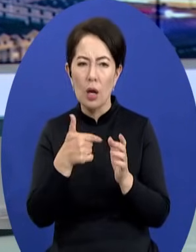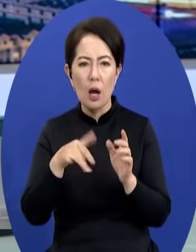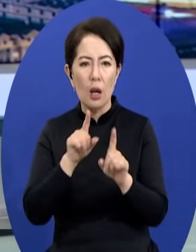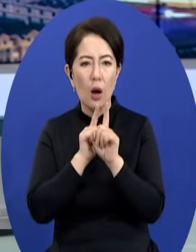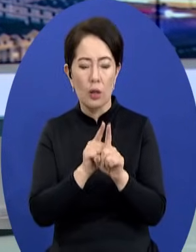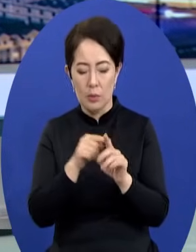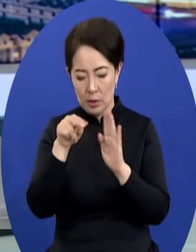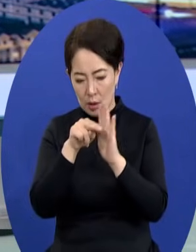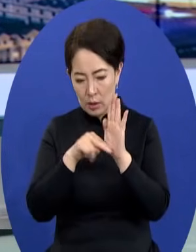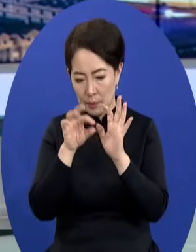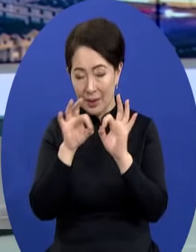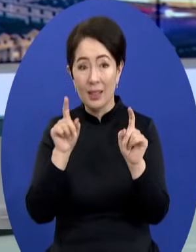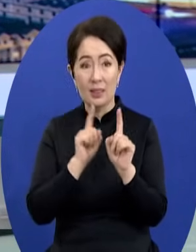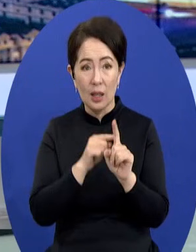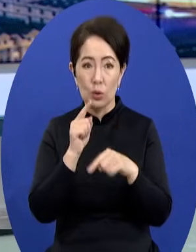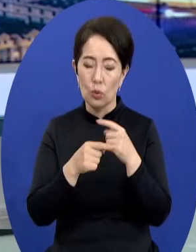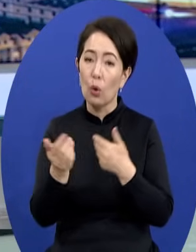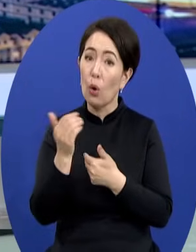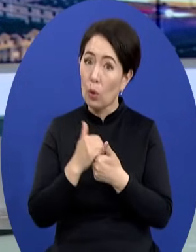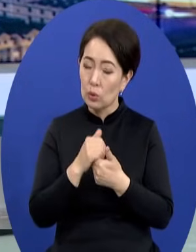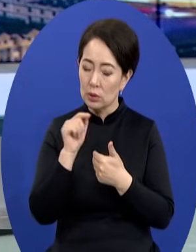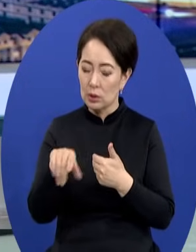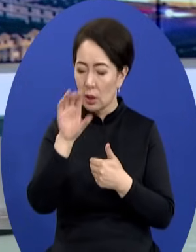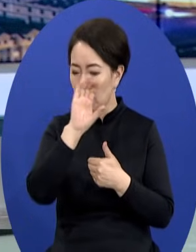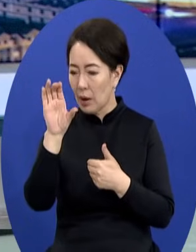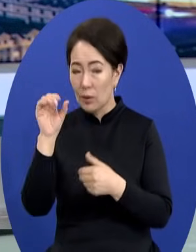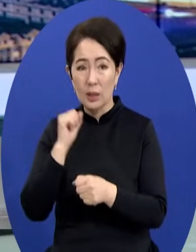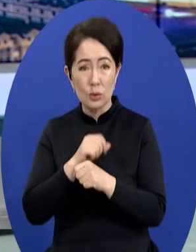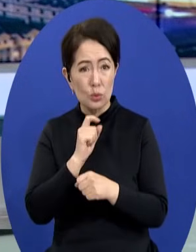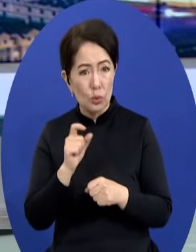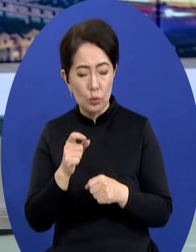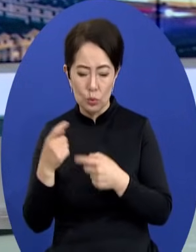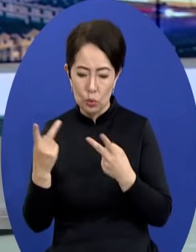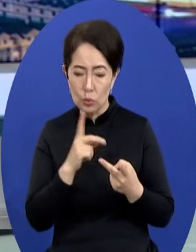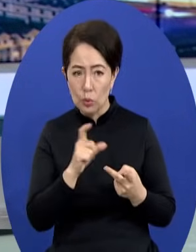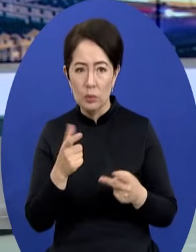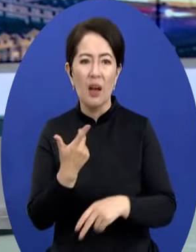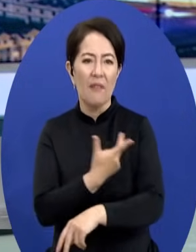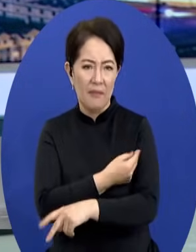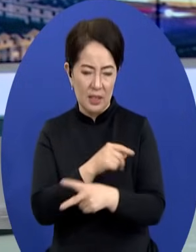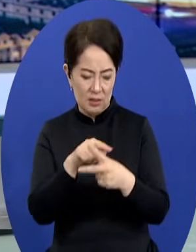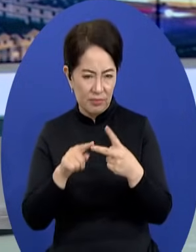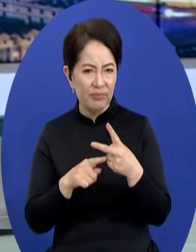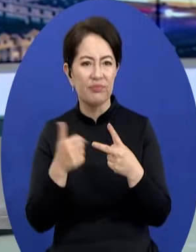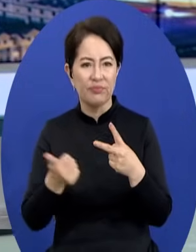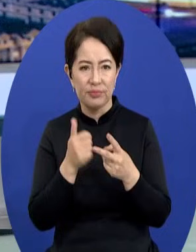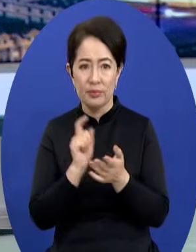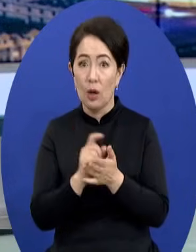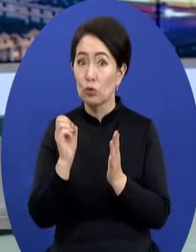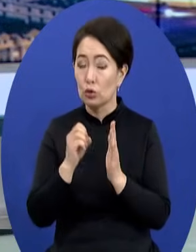хамгааллын дэглэмээ сайтар баримтлах талаар тусгасан байна. Мөн байгуулгын ажилтан үйлчлүүлэгчид бүгд вакцины бүрэн тунтай байх шаардлага